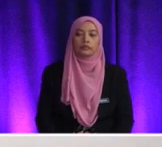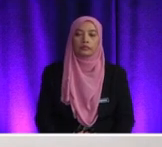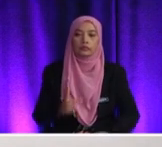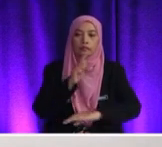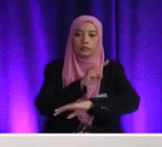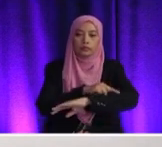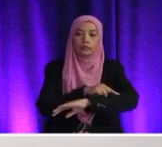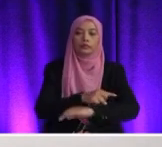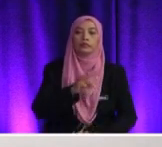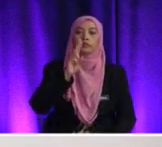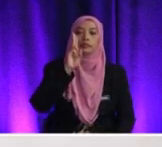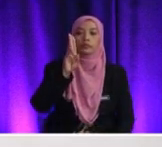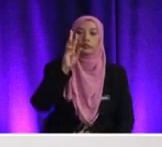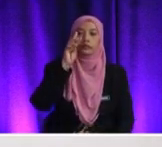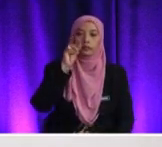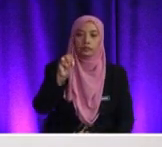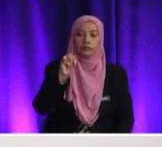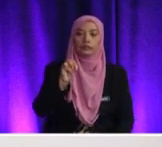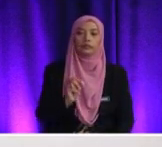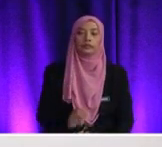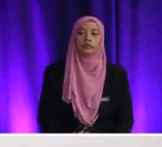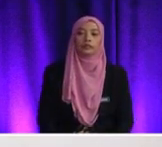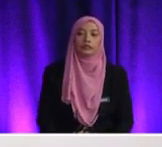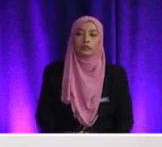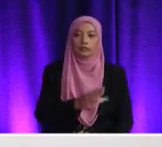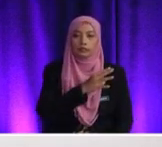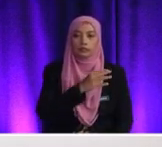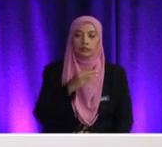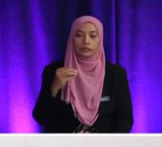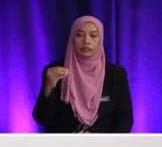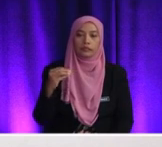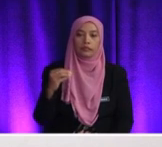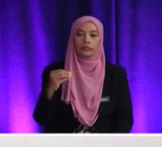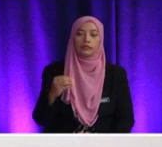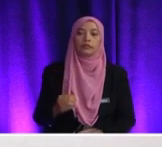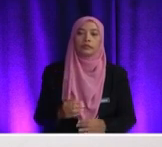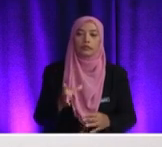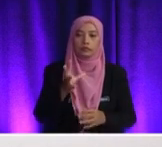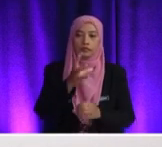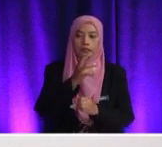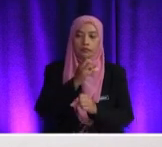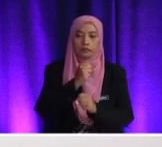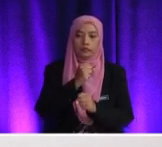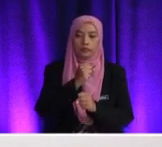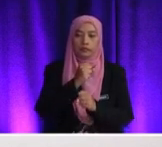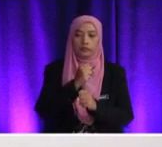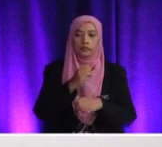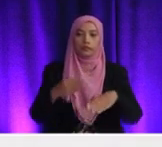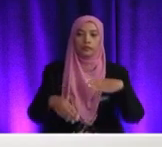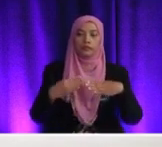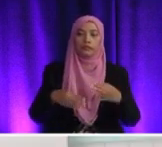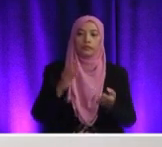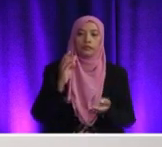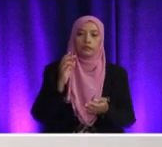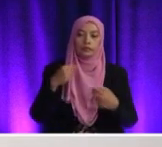mengambil bidang perubatan nyamuk fokuskan perubatan hewan oleh itu saya akan membuat yang terbaik dengan Estiana tidak memasuki